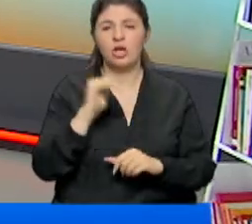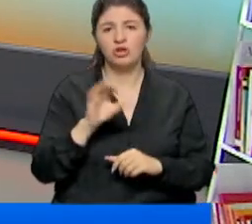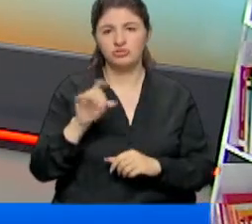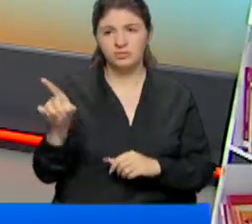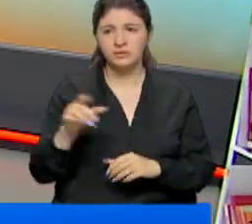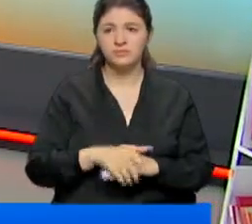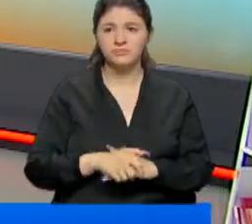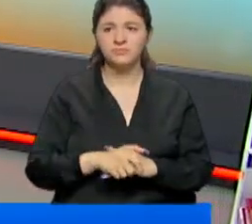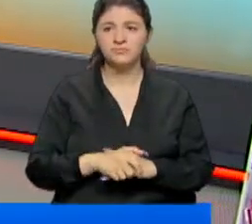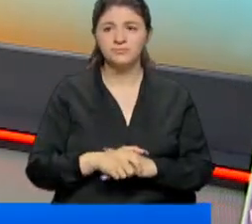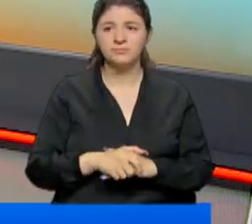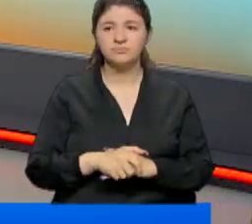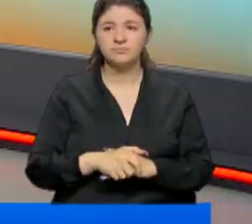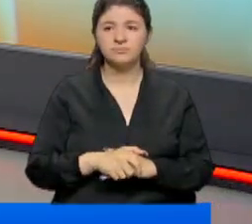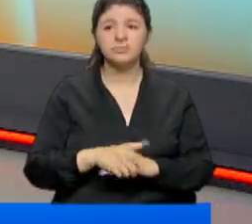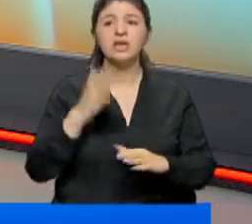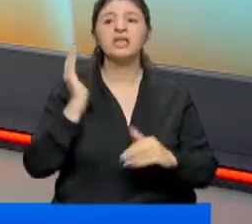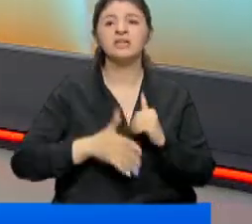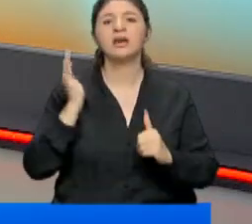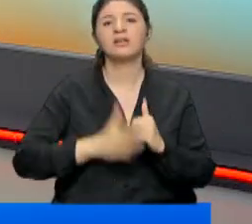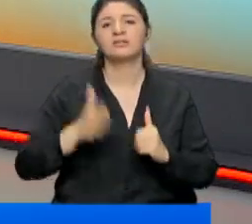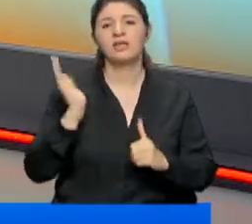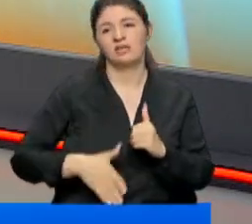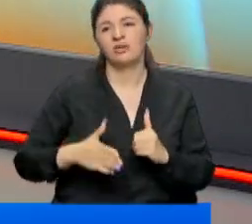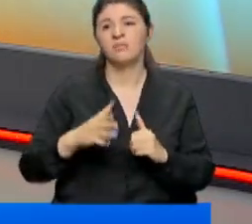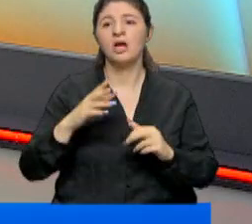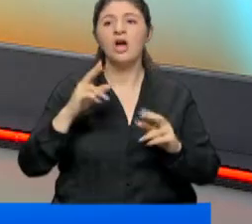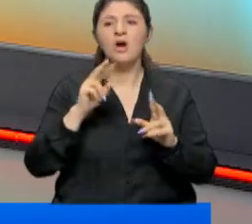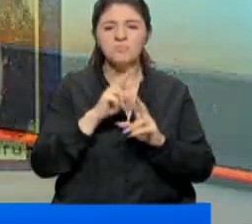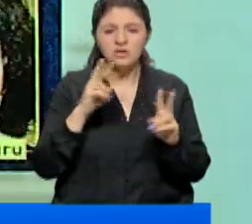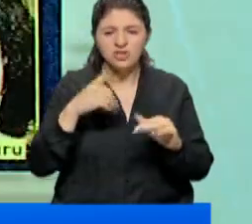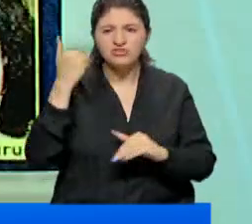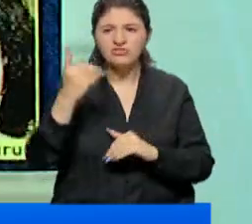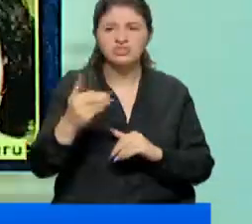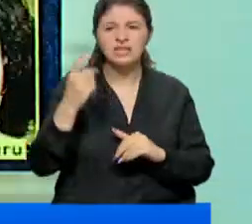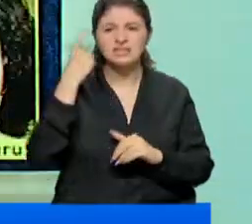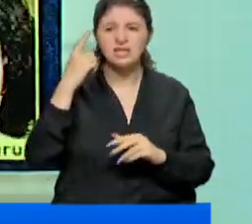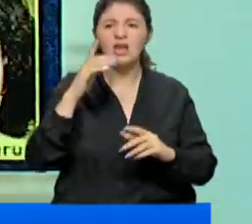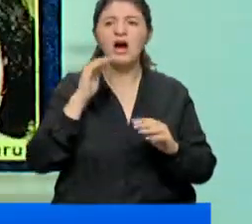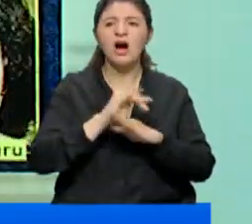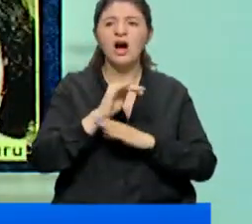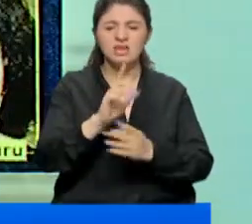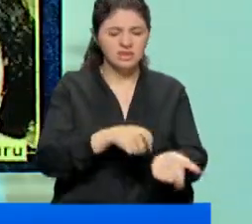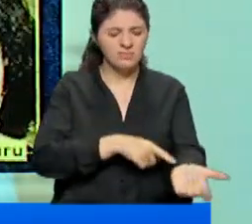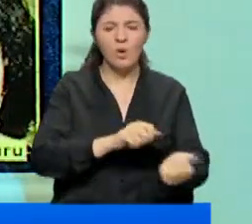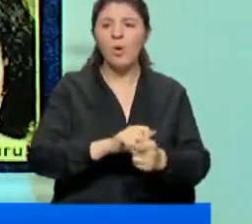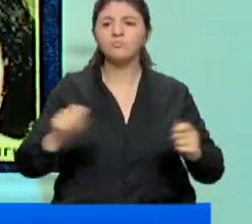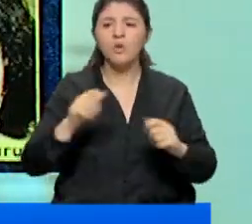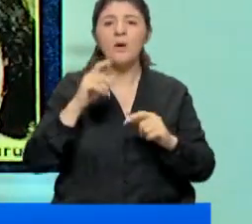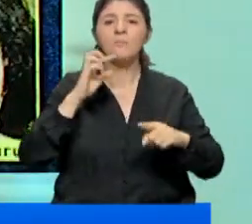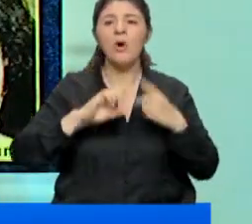şimdi bu yasak yasak yasak çağdışı zihniyet milletin hayat damarlarını koparıyor